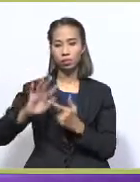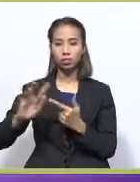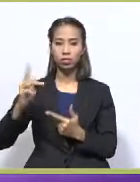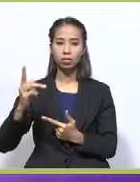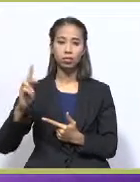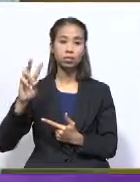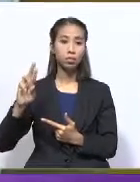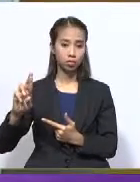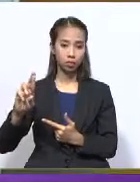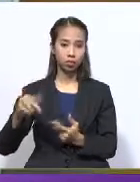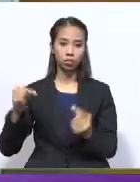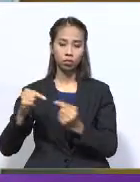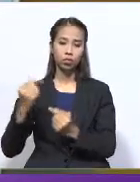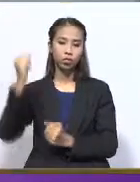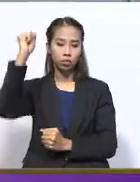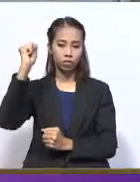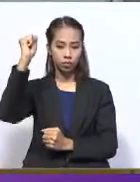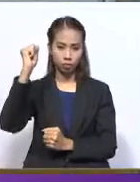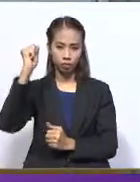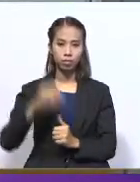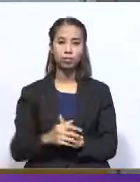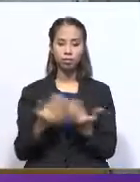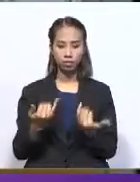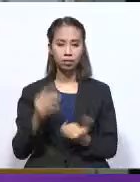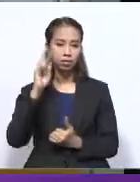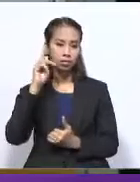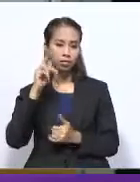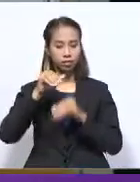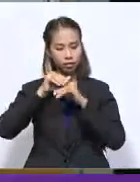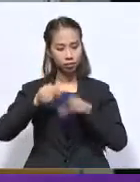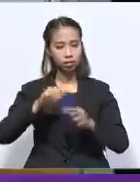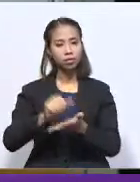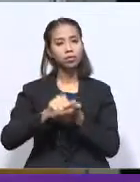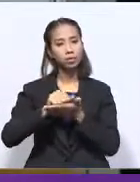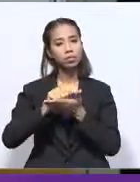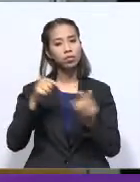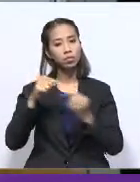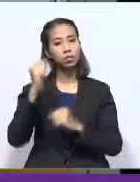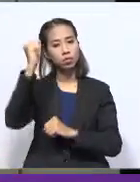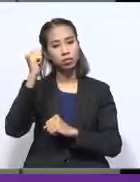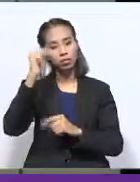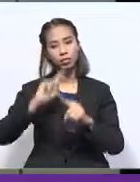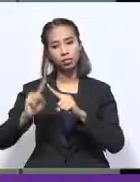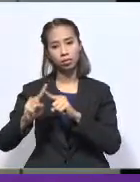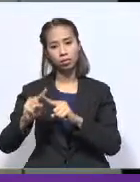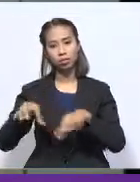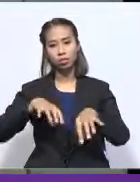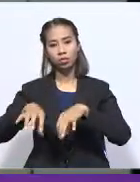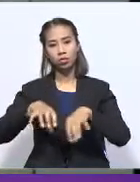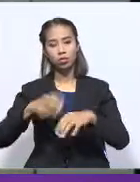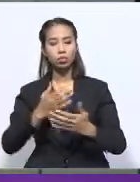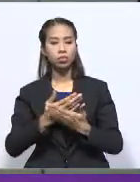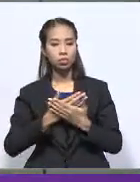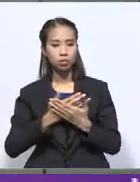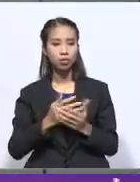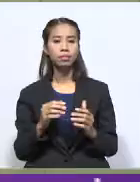วยผู้อำนวยการฝ่ายการเดินรถขอสมก.รวมแถลงข่าวการอำนวยความสะดวกด้านการจราจรงานอุ่นไอรักคลายความห